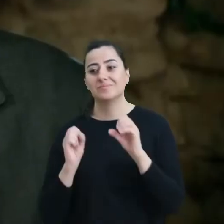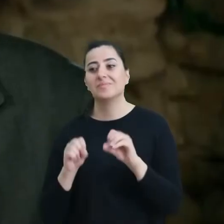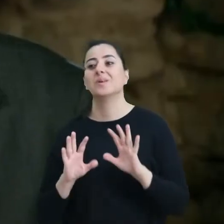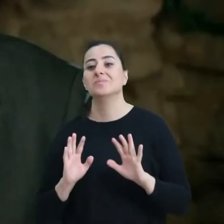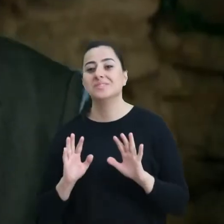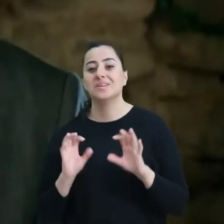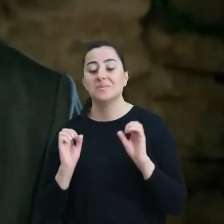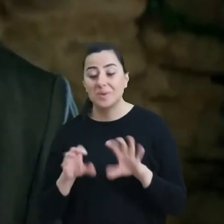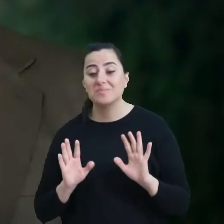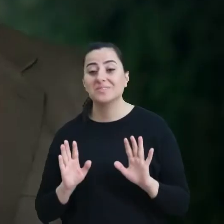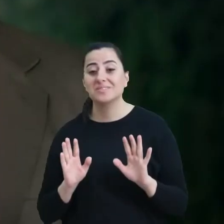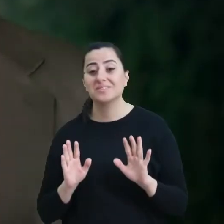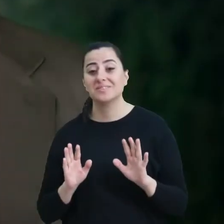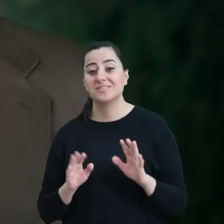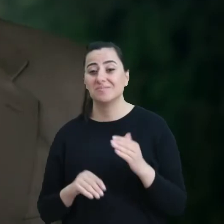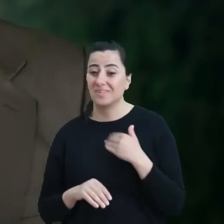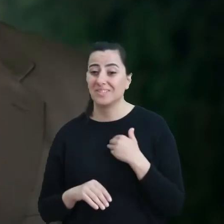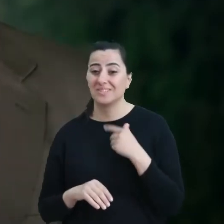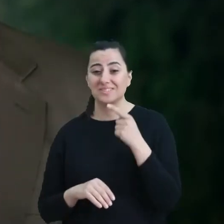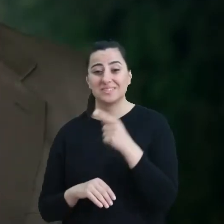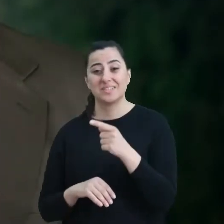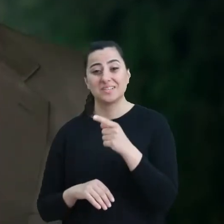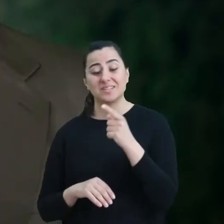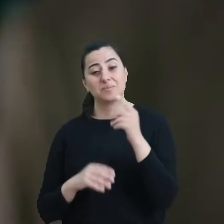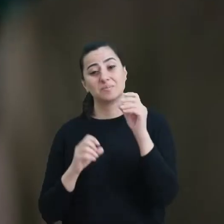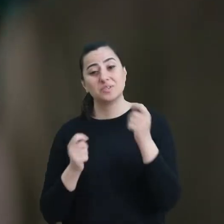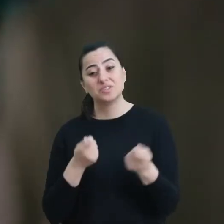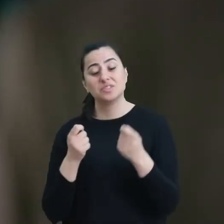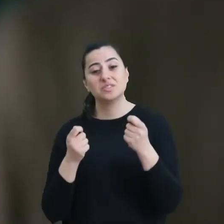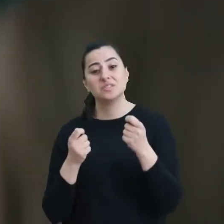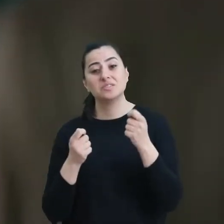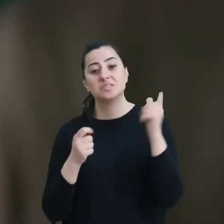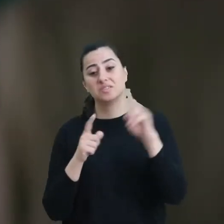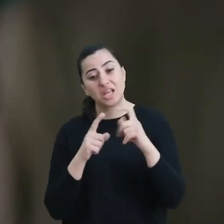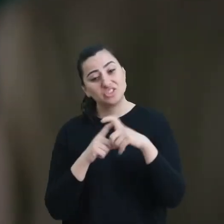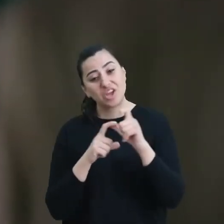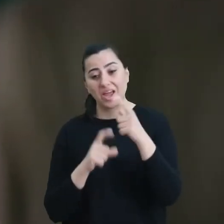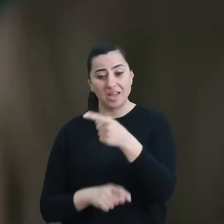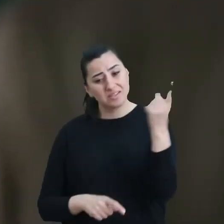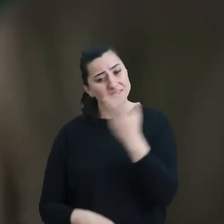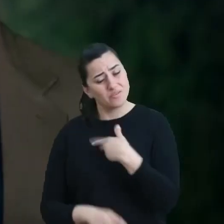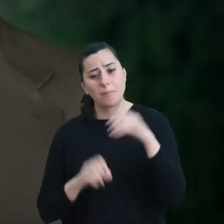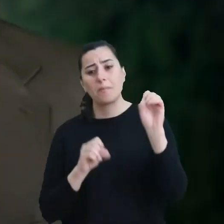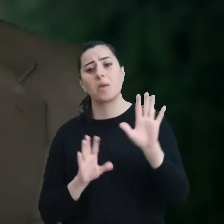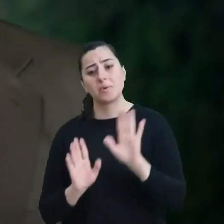Bırakmayacağız. Bırakmayacağız de bana kalırsa sen de Neşe'yi bırakma arkadaş. Sen Neşe'yi çok seviyorsun ona göre.